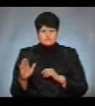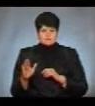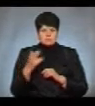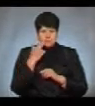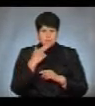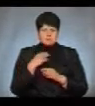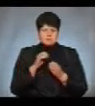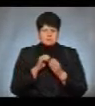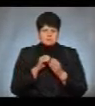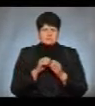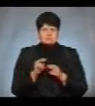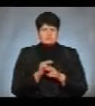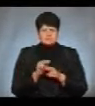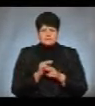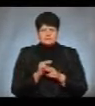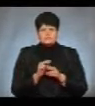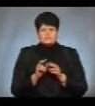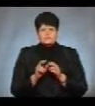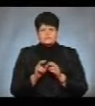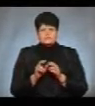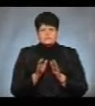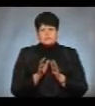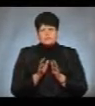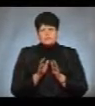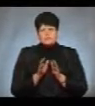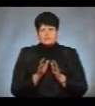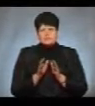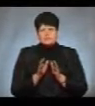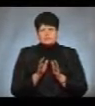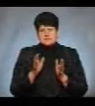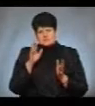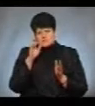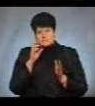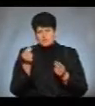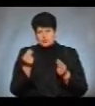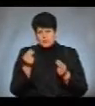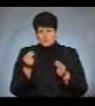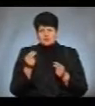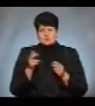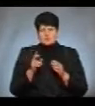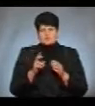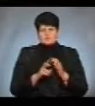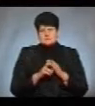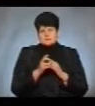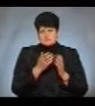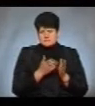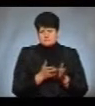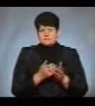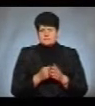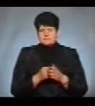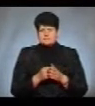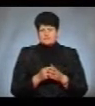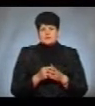класично відреставрована за рахунок навіть більшість частину державних коштів колись вдалося зробити.